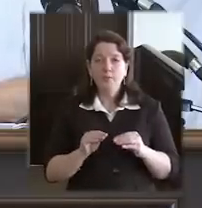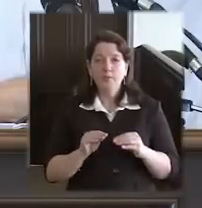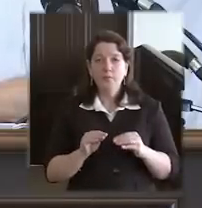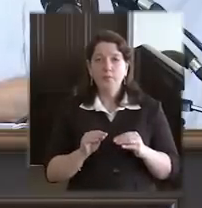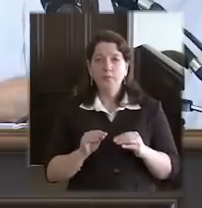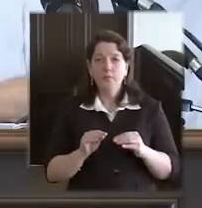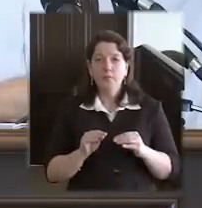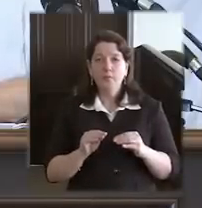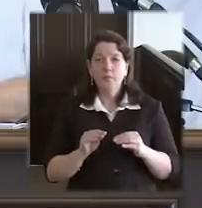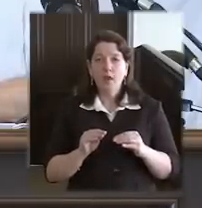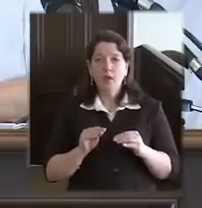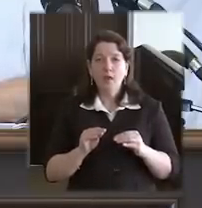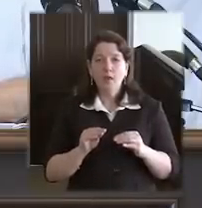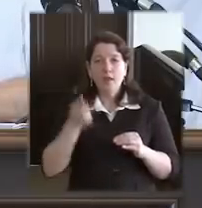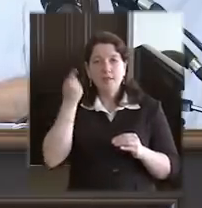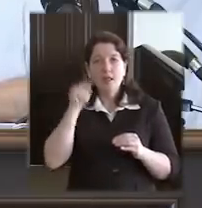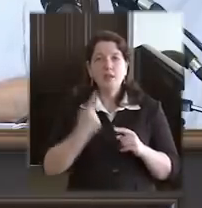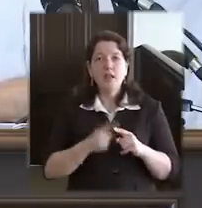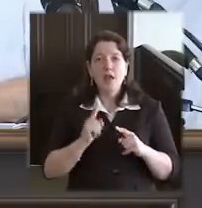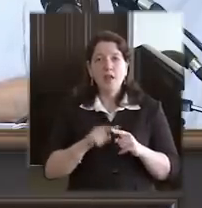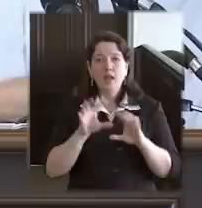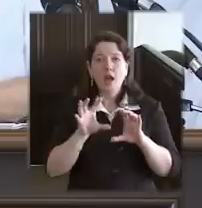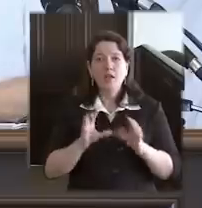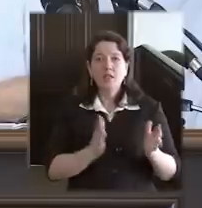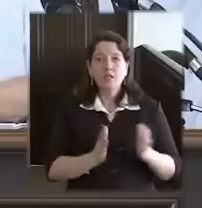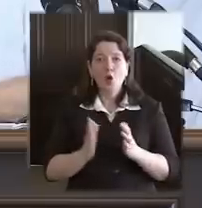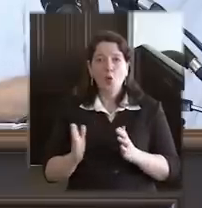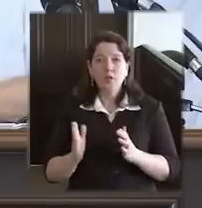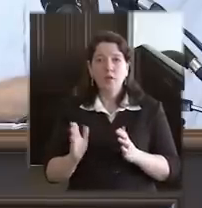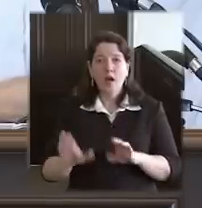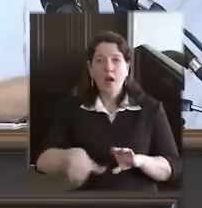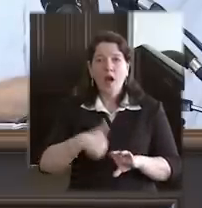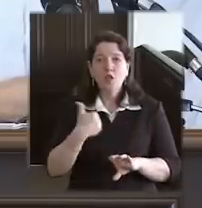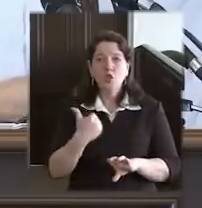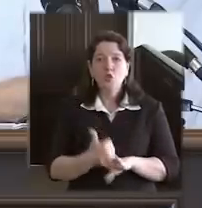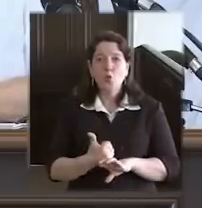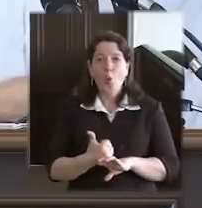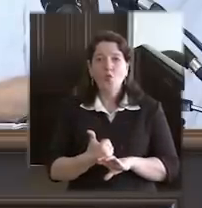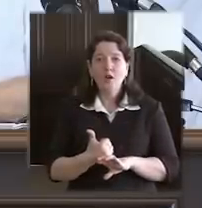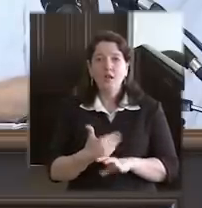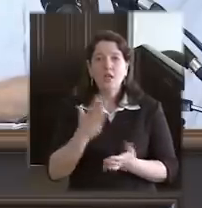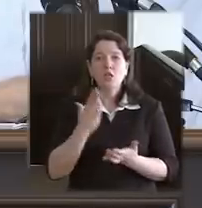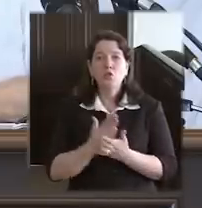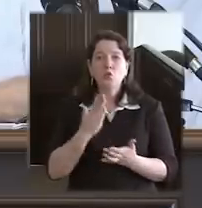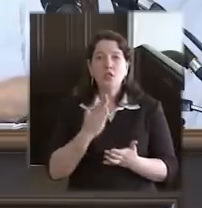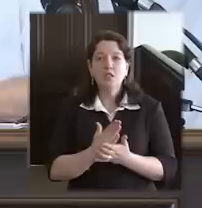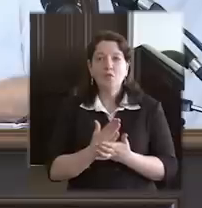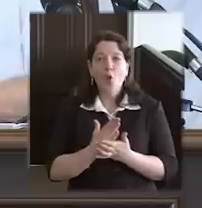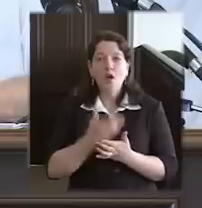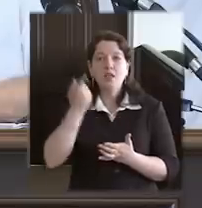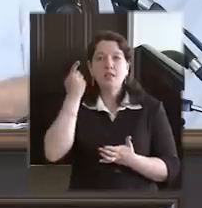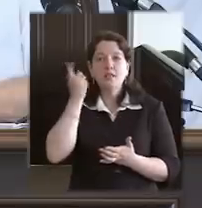составляют по крайней мере, знание этих законов, составляет фактически